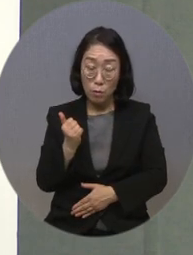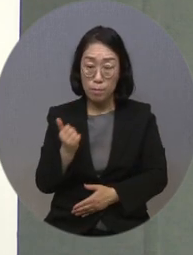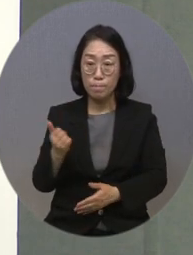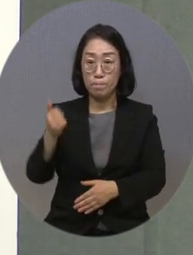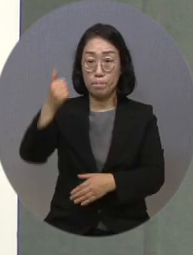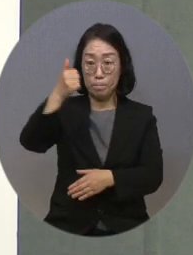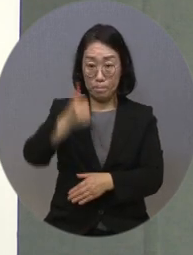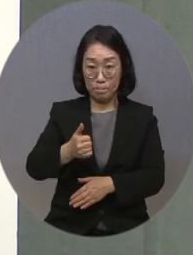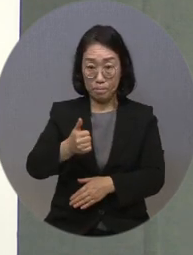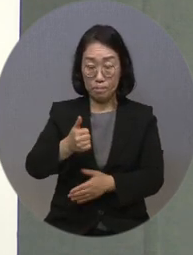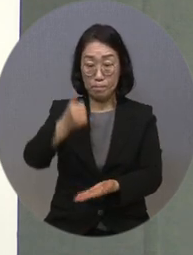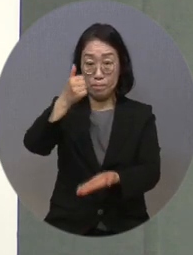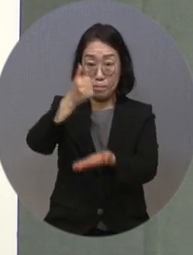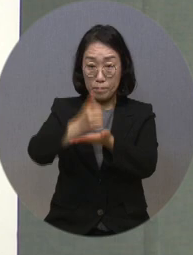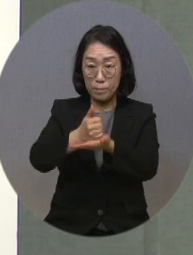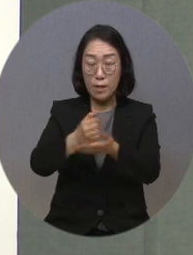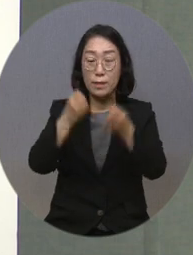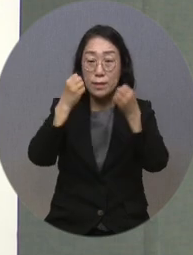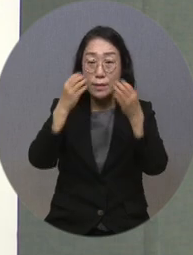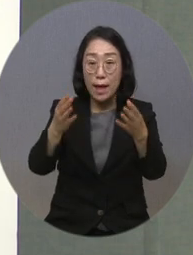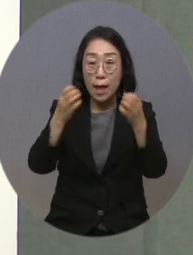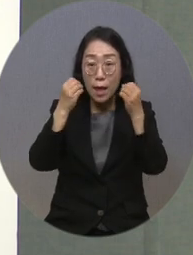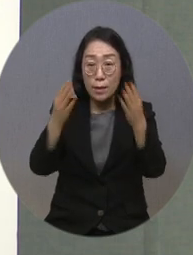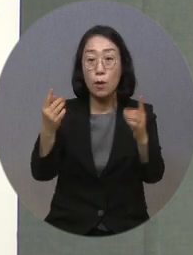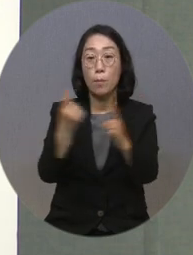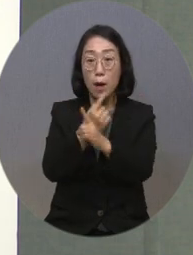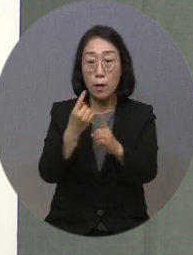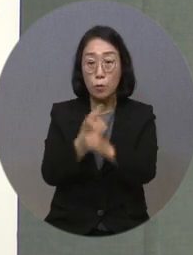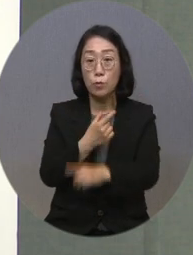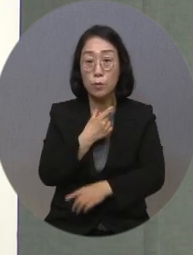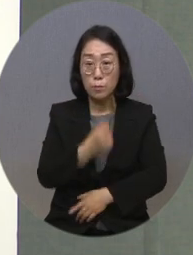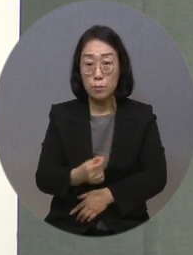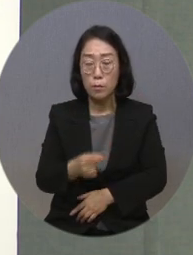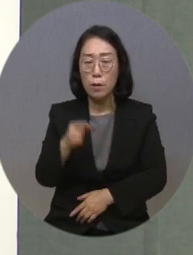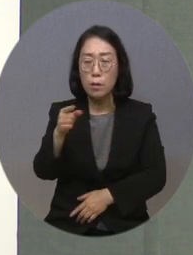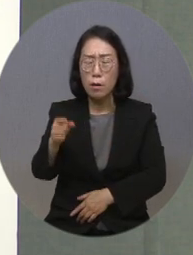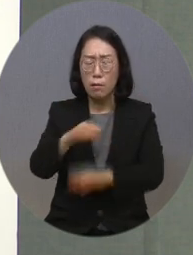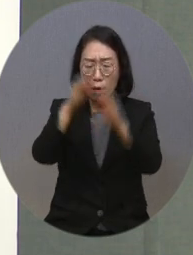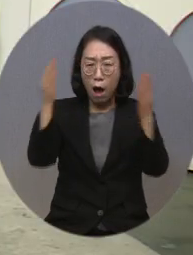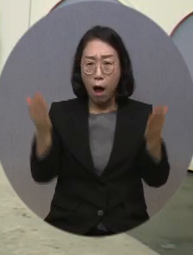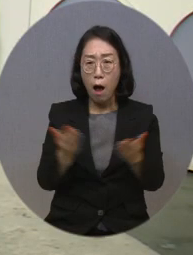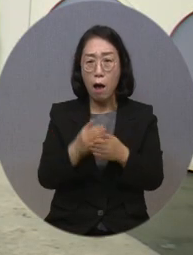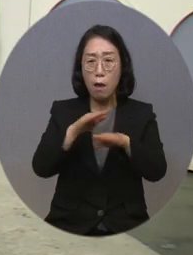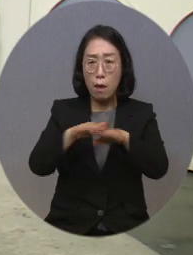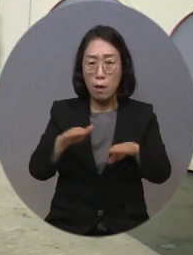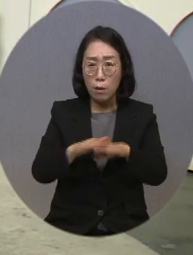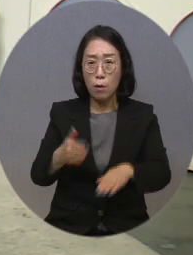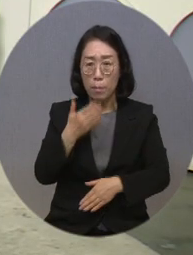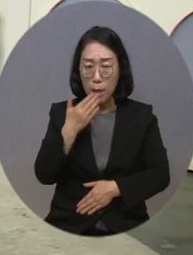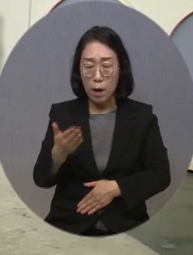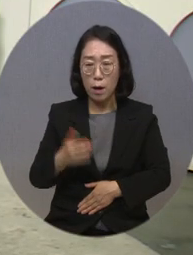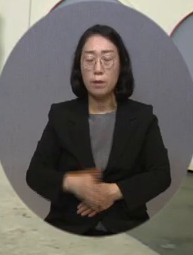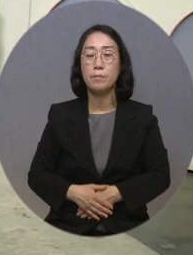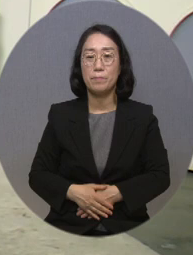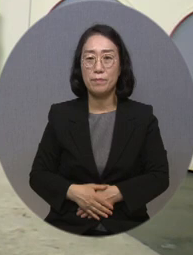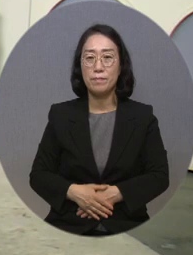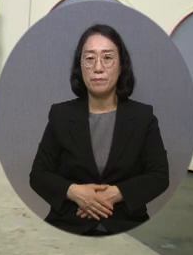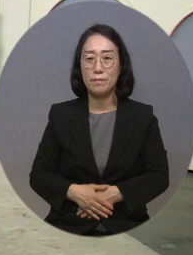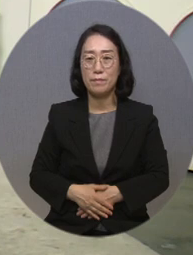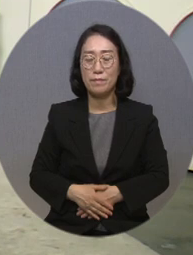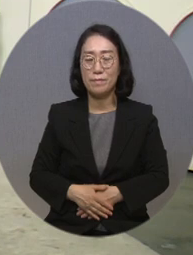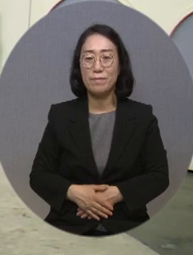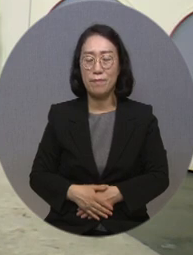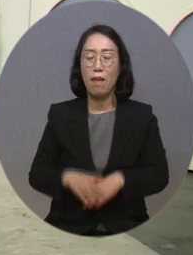네. 웬만한 거는. 그게 옳은 얘기인데 그게 그 풀 수가 있나요? 풀어야 된다고 봅니다.